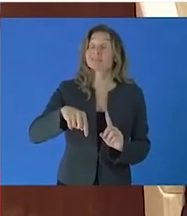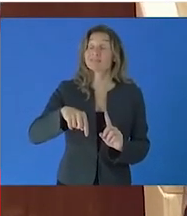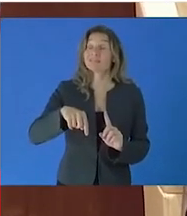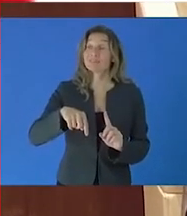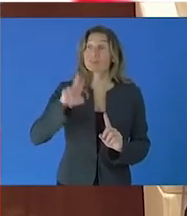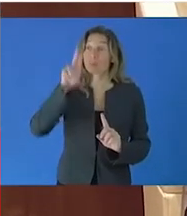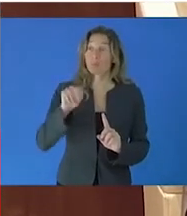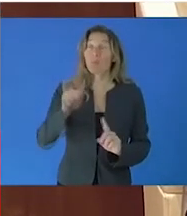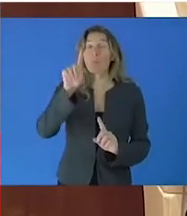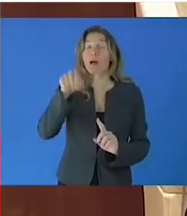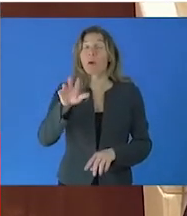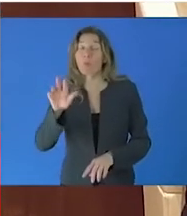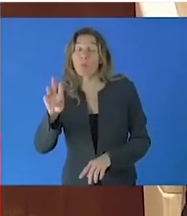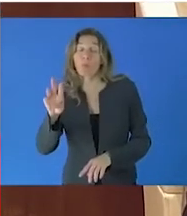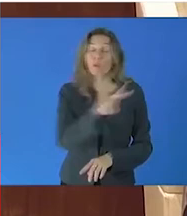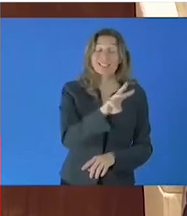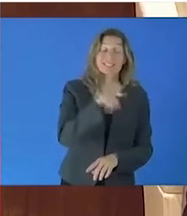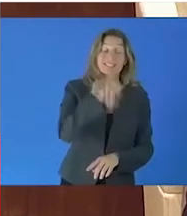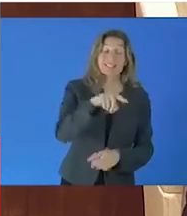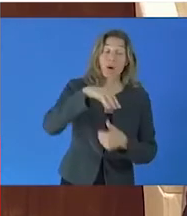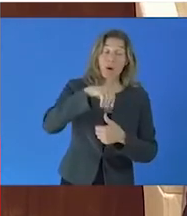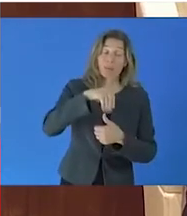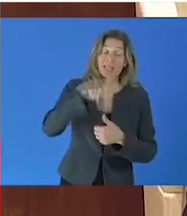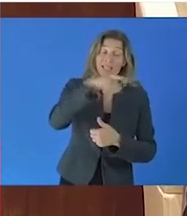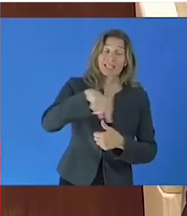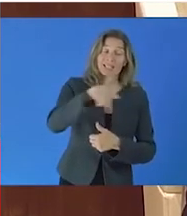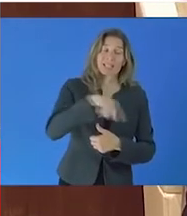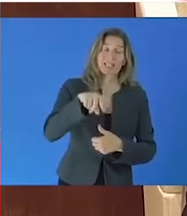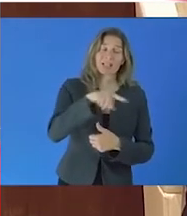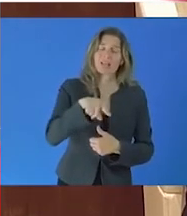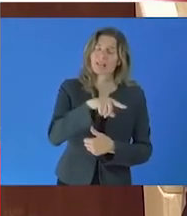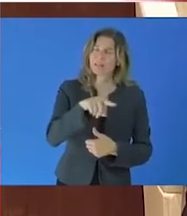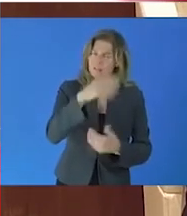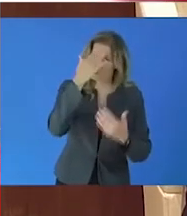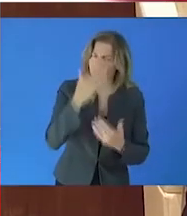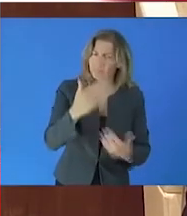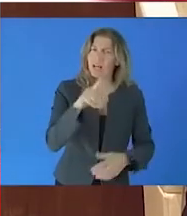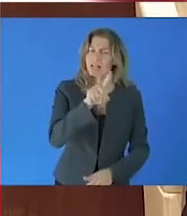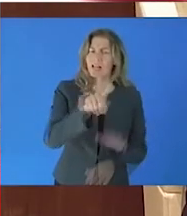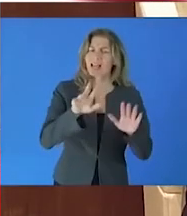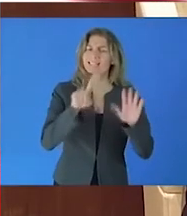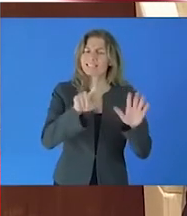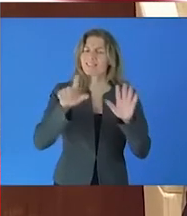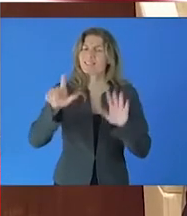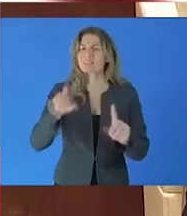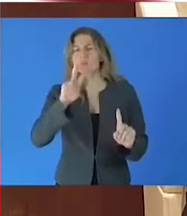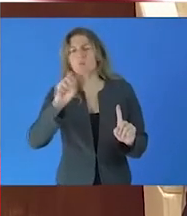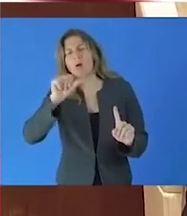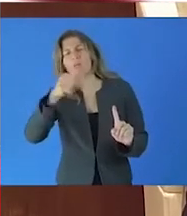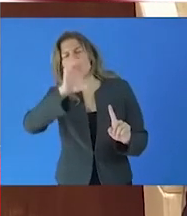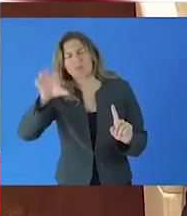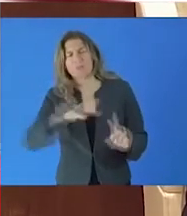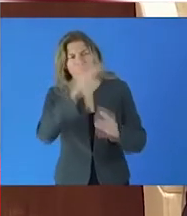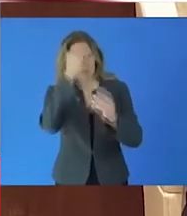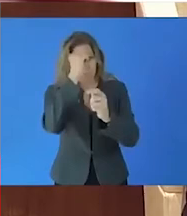l'ordre du jour n'est un mois je constate que mon dossier juridique envoyé le 31 janvier 2022 comme demandait et